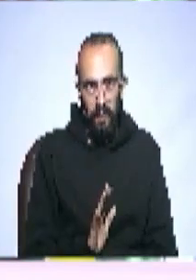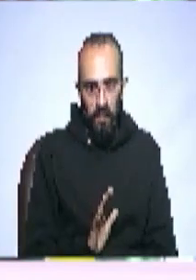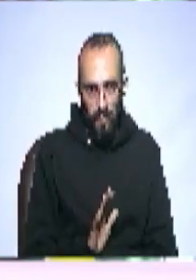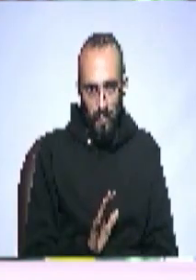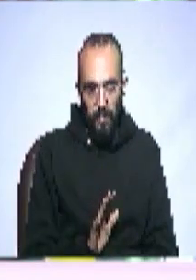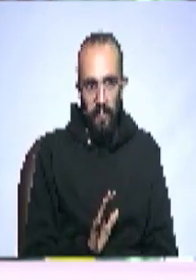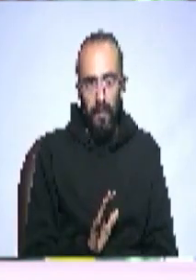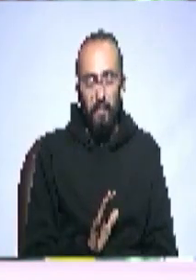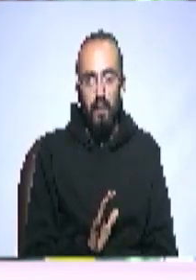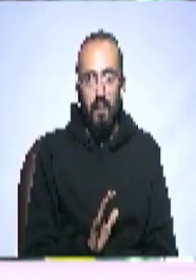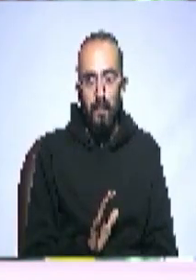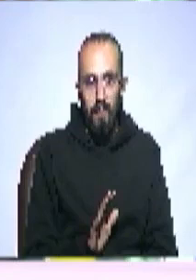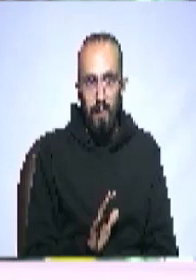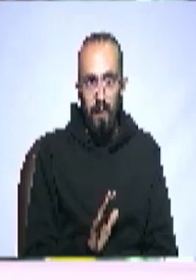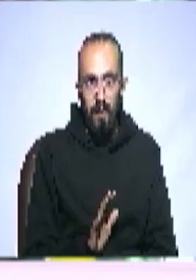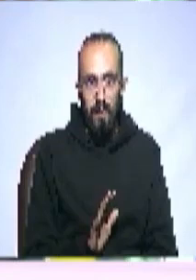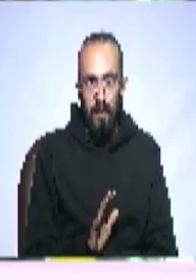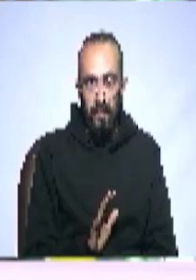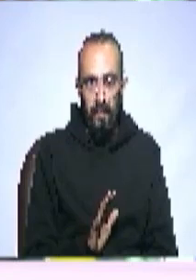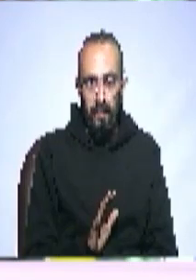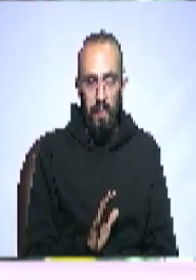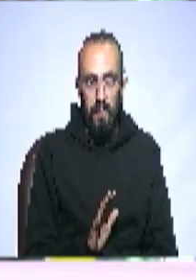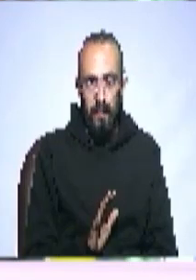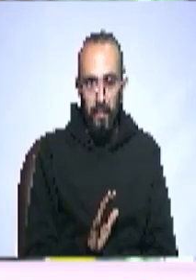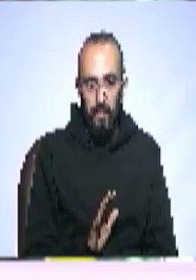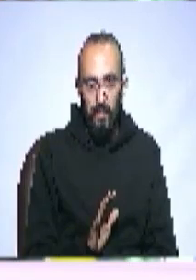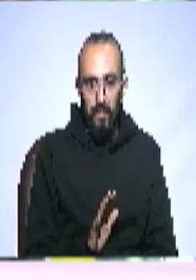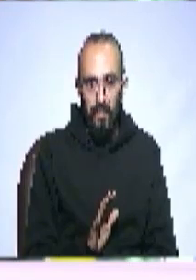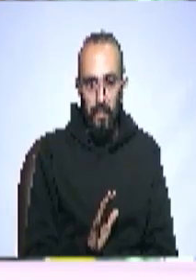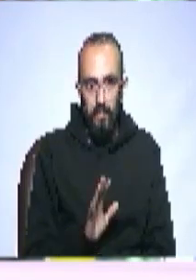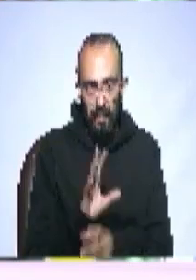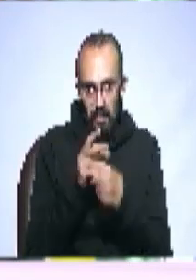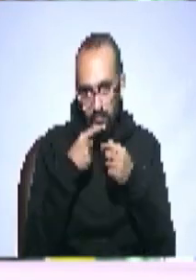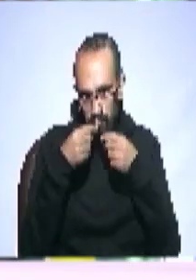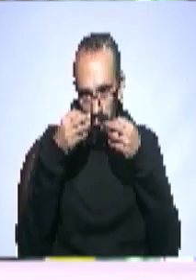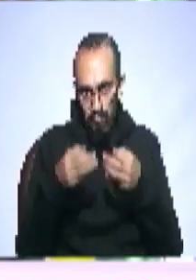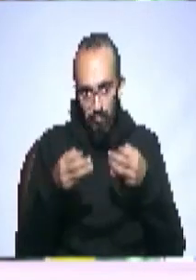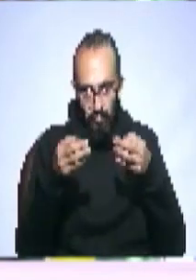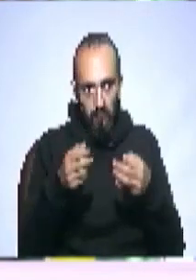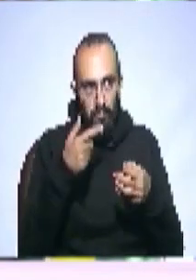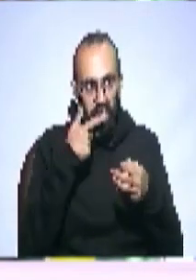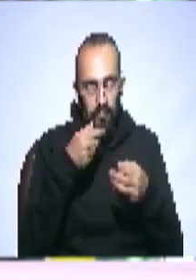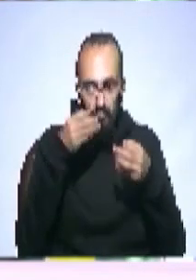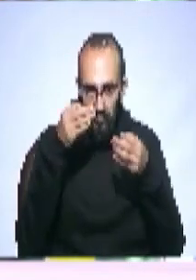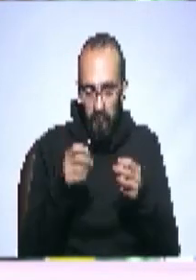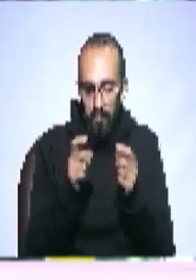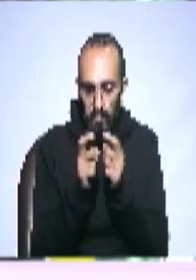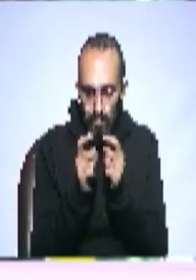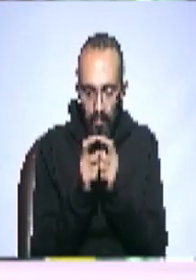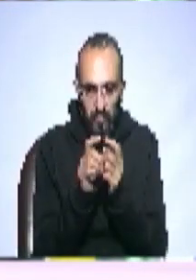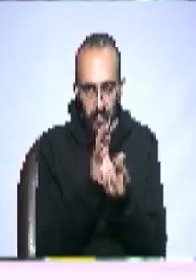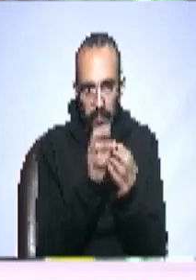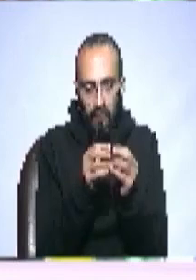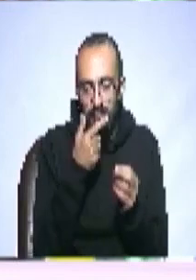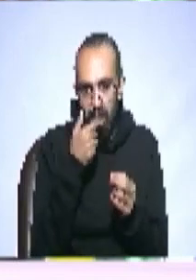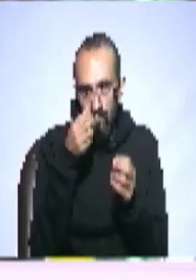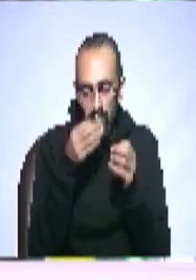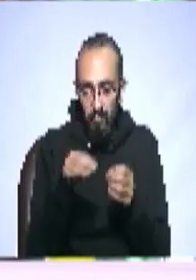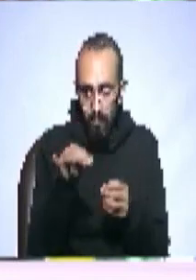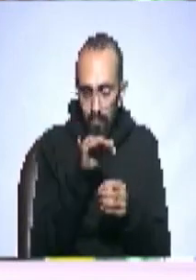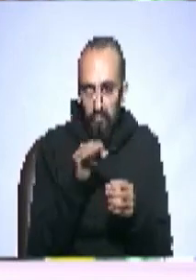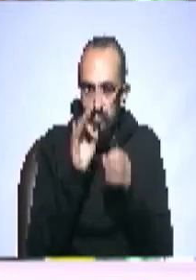الحاجات الكتير اللي انا حطيتها في الصينيه، لكن كل حاجه طالعه بطعمها المظبوط، البطاطا بالفراخ بالكلام ده كله. احنا